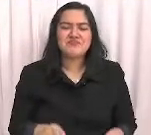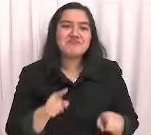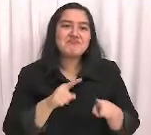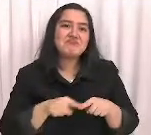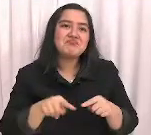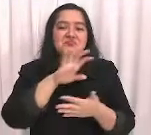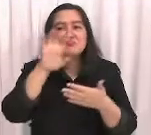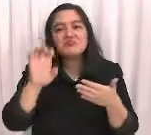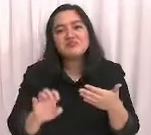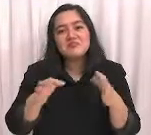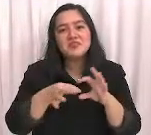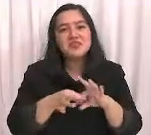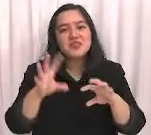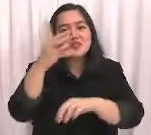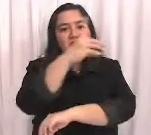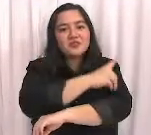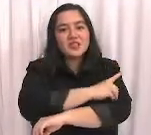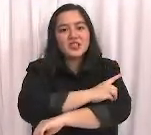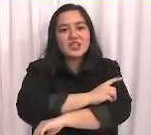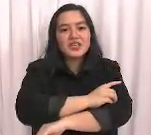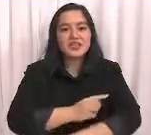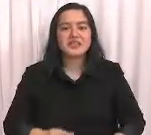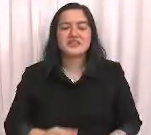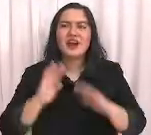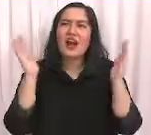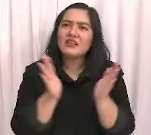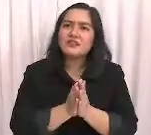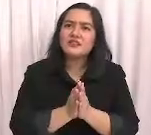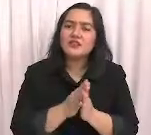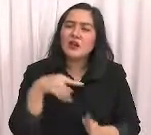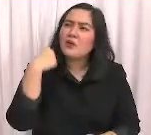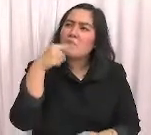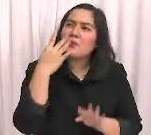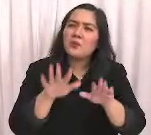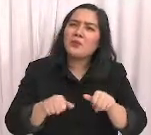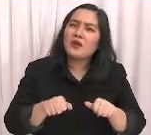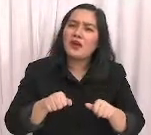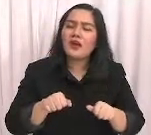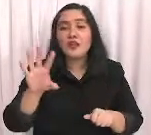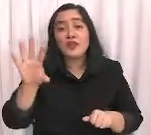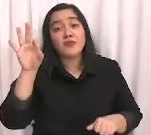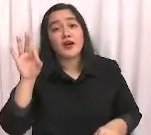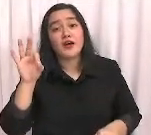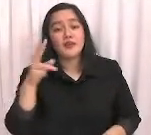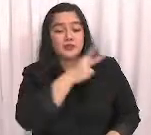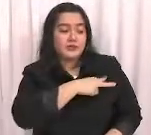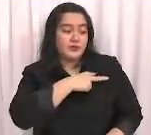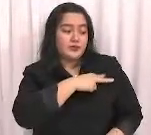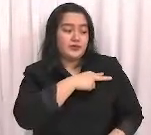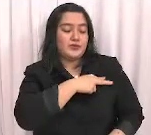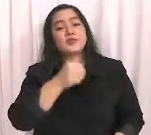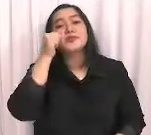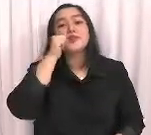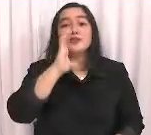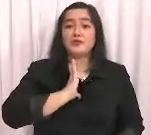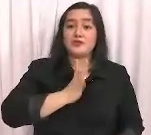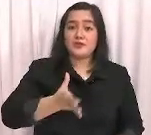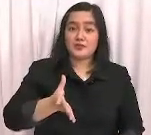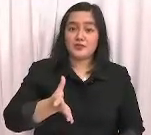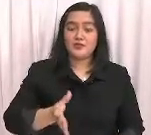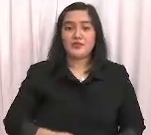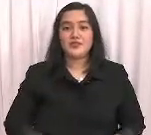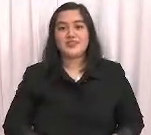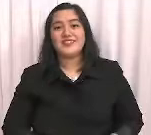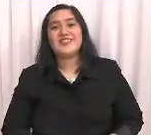can find a virtuous woman? So, meron ba kayong naibubuo sa inyong mga isipan na si Solomon ay naghanap ng naghanap kaya naka-isang